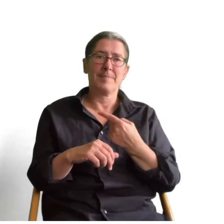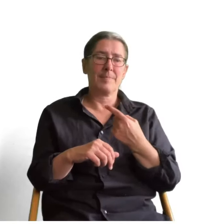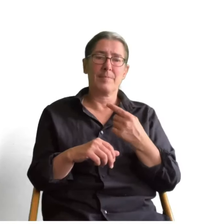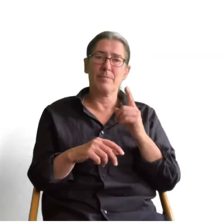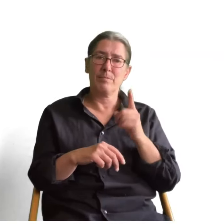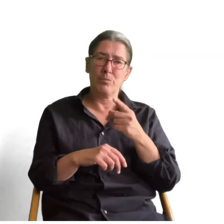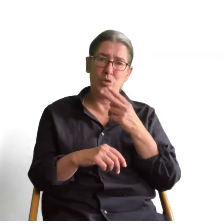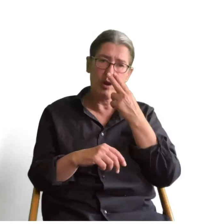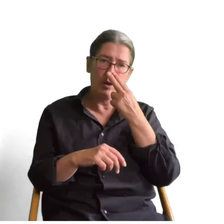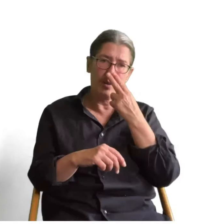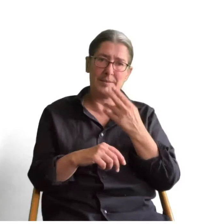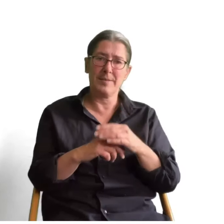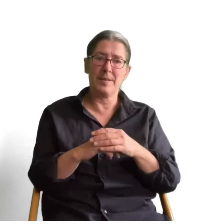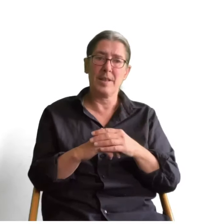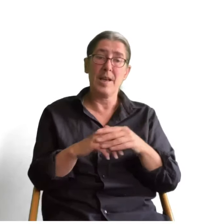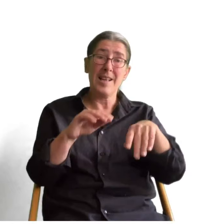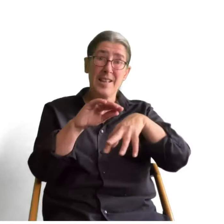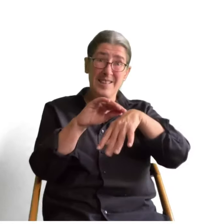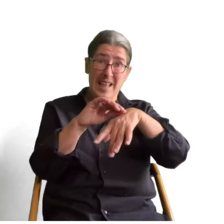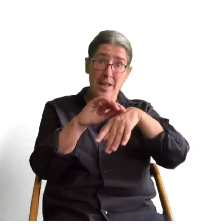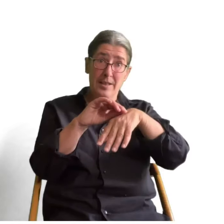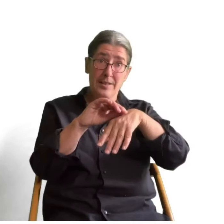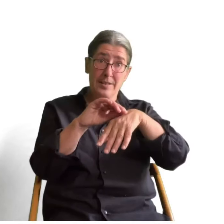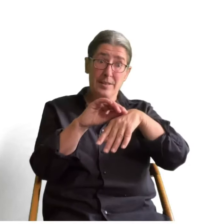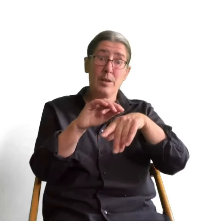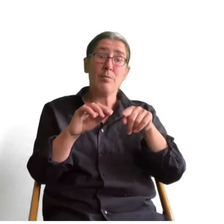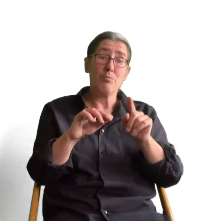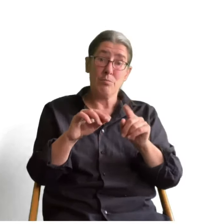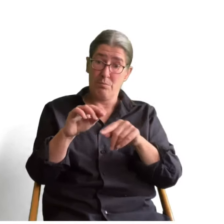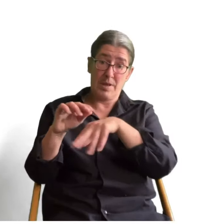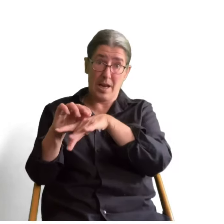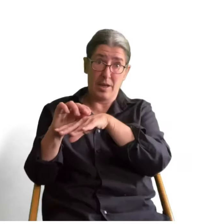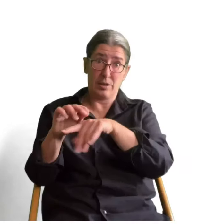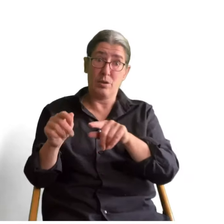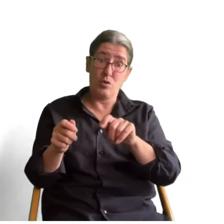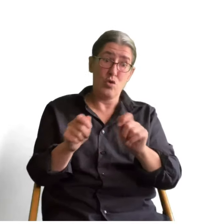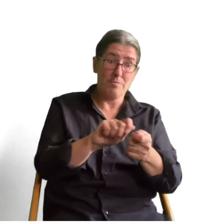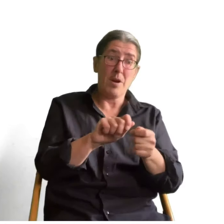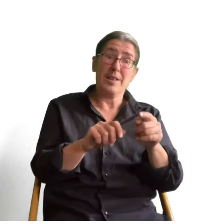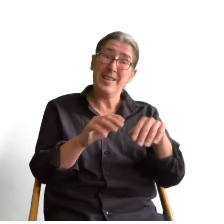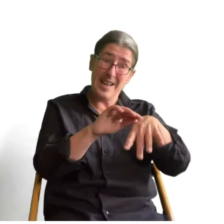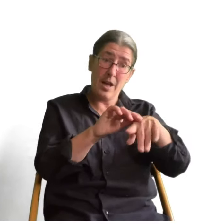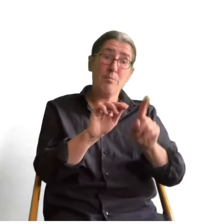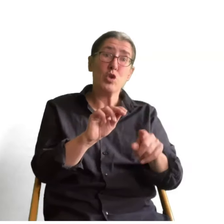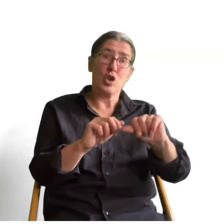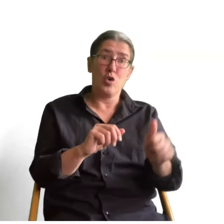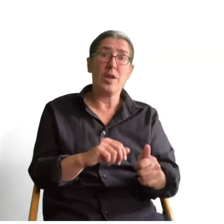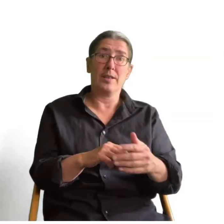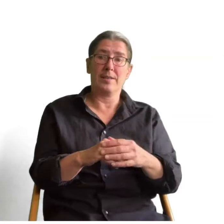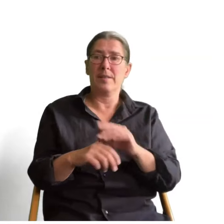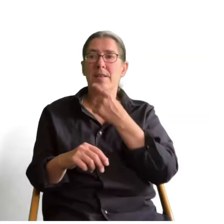müssen wir gucken, dass wir den Nenner auf 100 kriegen. Und wir hatten auch gesagt,